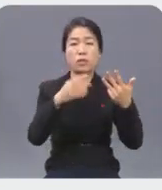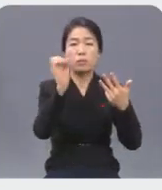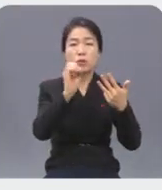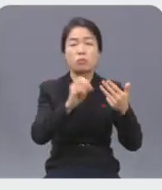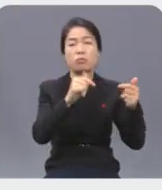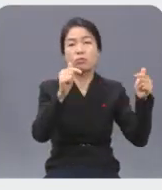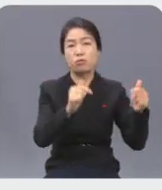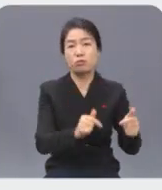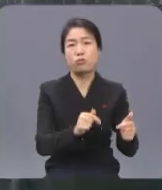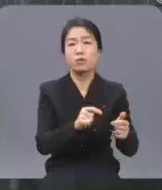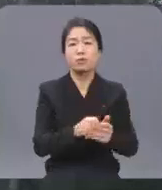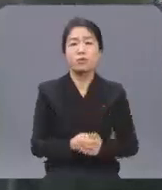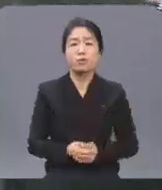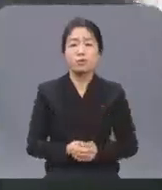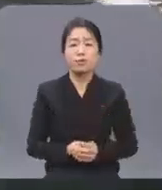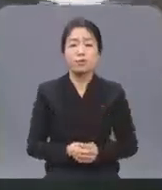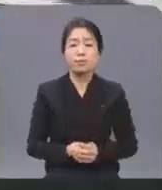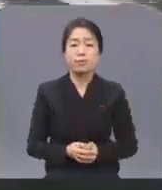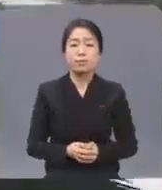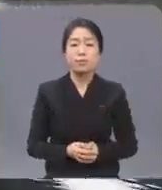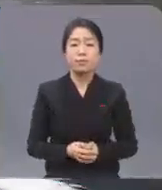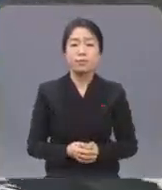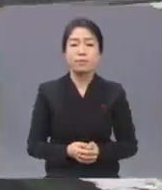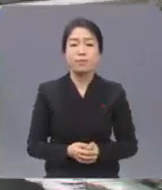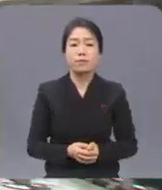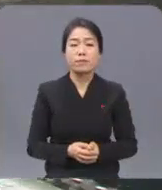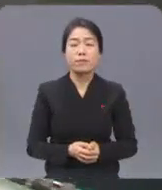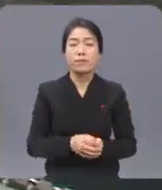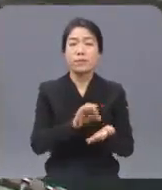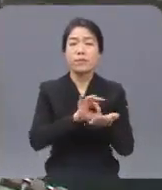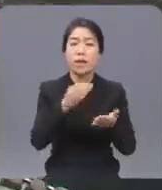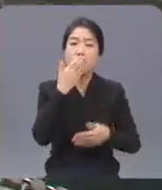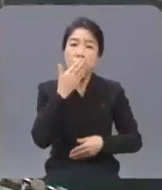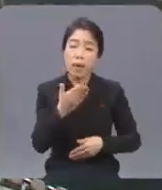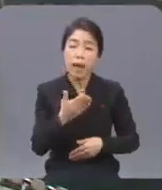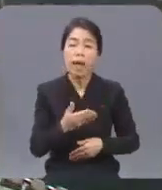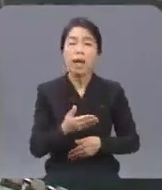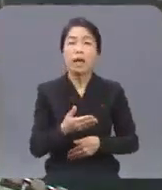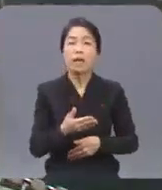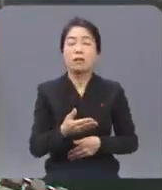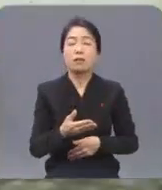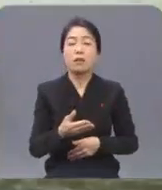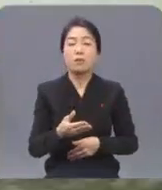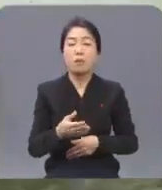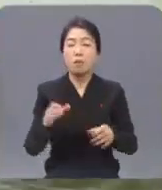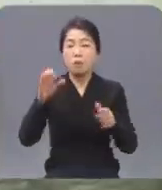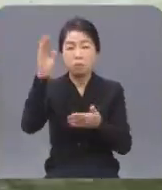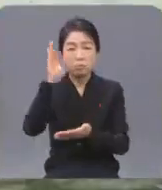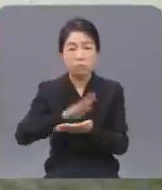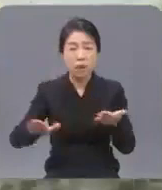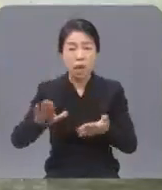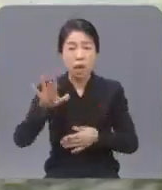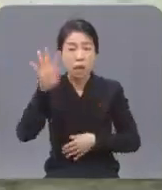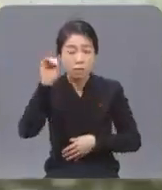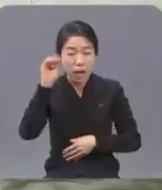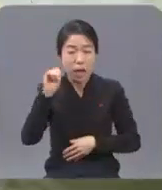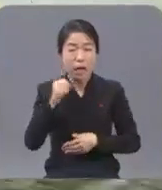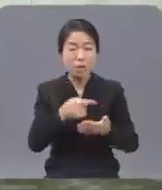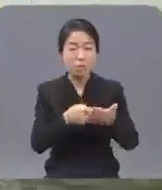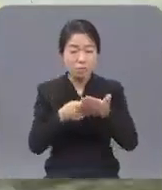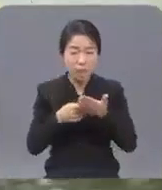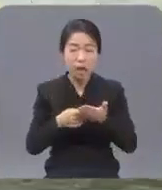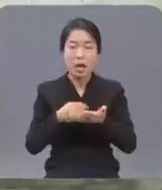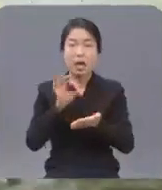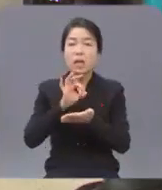8.2% 줄었습니다. 공급하는 일수에 따른 고갈 일수가 나오면은 제한급수 일정 등이 이렇게 확인이 될